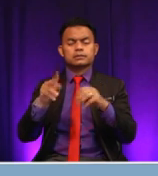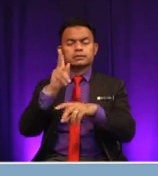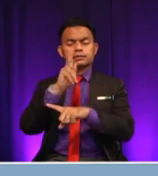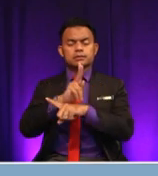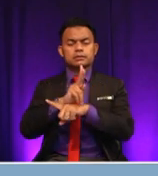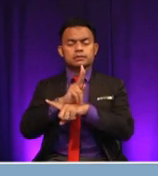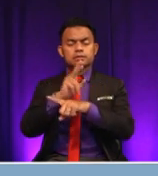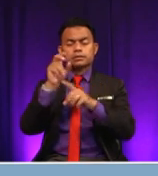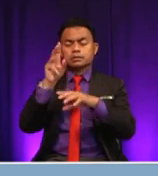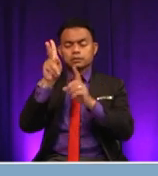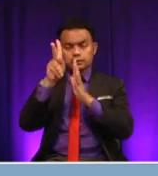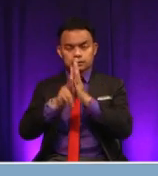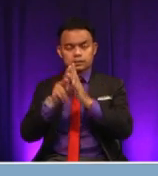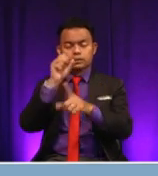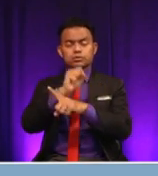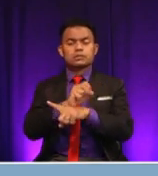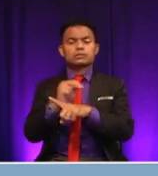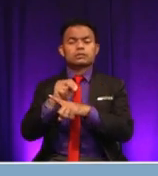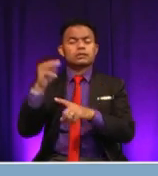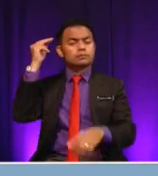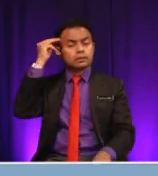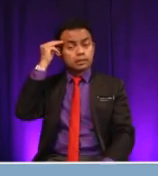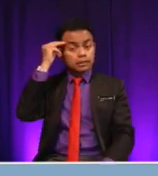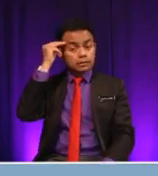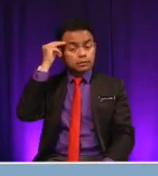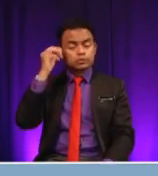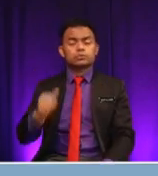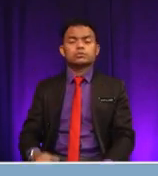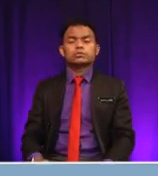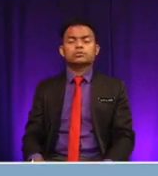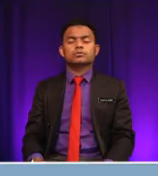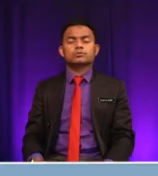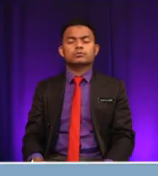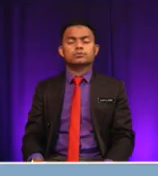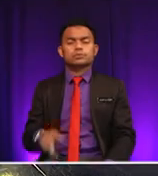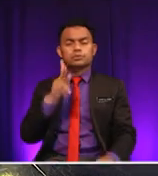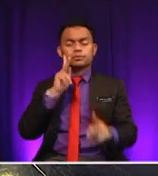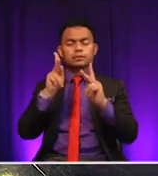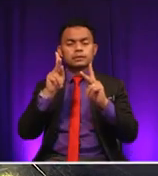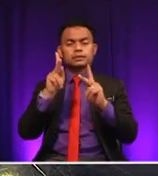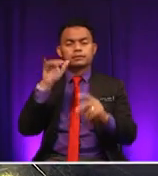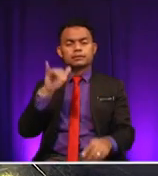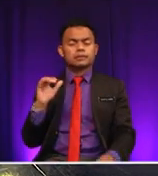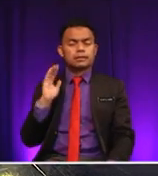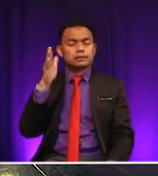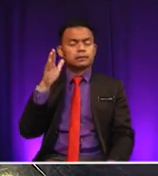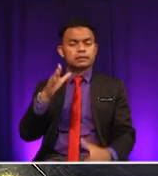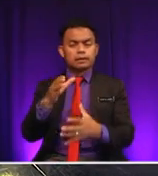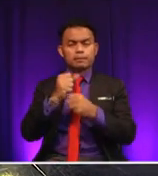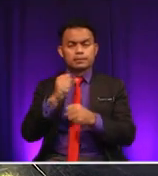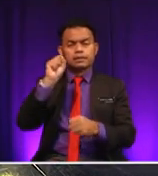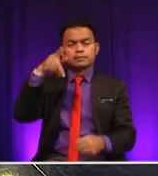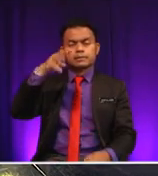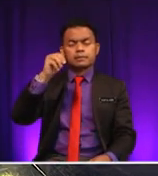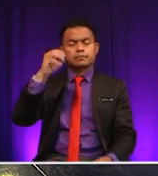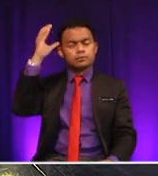sijil pelajaran Malaysia pada bulan Mas nanti Irfan nampaknya mereka tersenyum ceria wajah